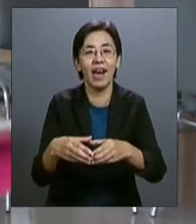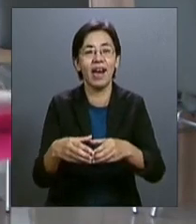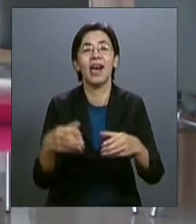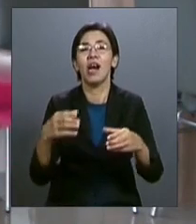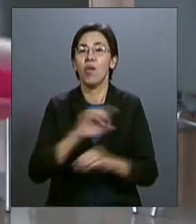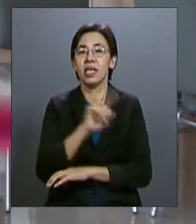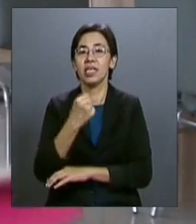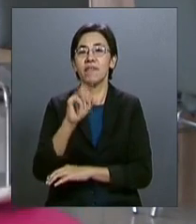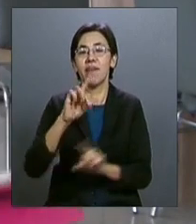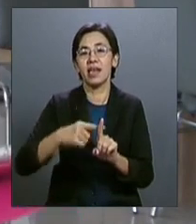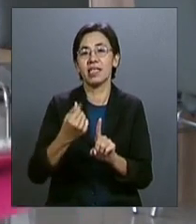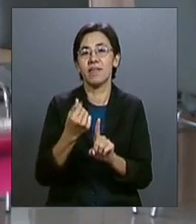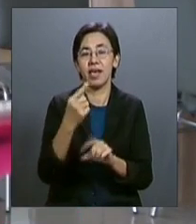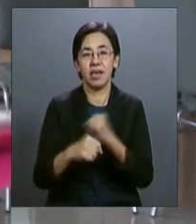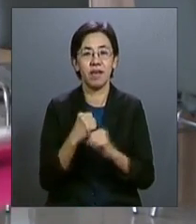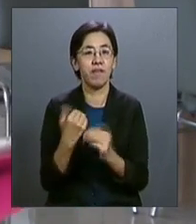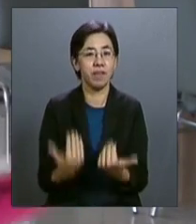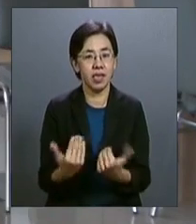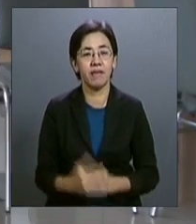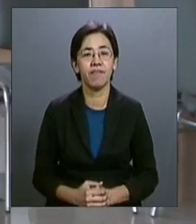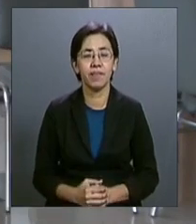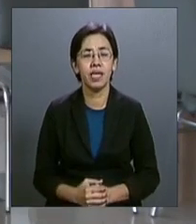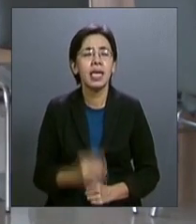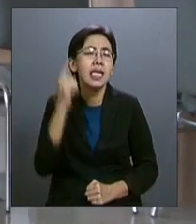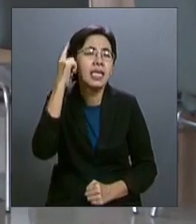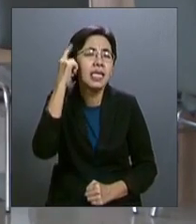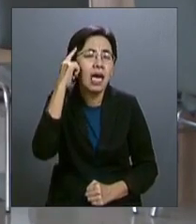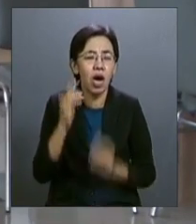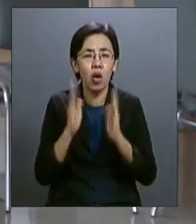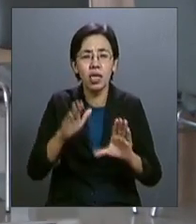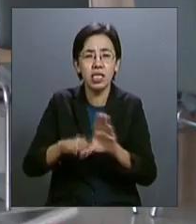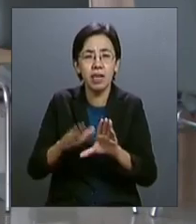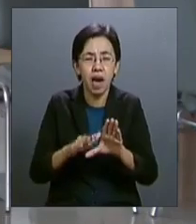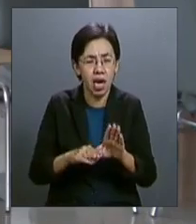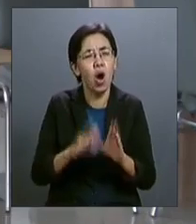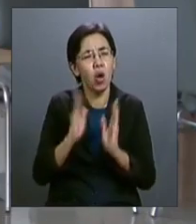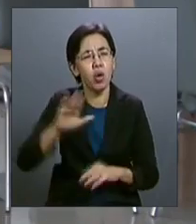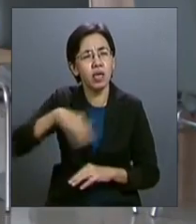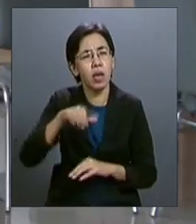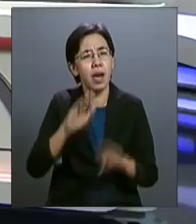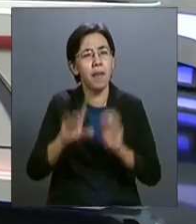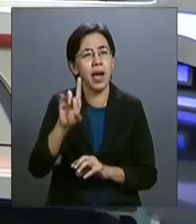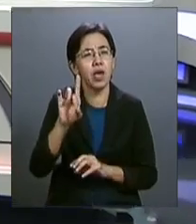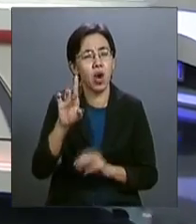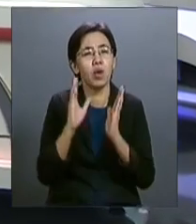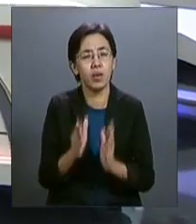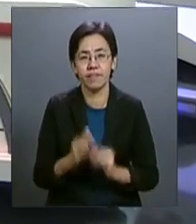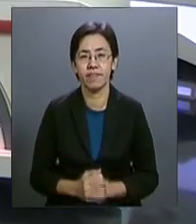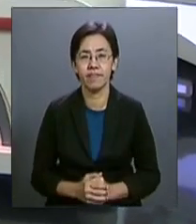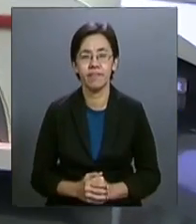วันที่18พฤศจิกายนนี้ซึ่งคาดว่าน่าจะเห็นผู้สมัครของพรรคไม่ต่ำกว่า100คนในวันนั้นค่ะ